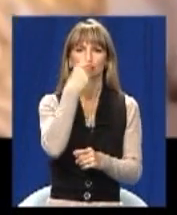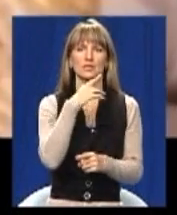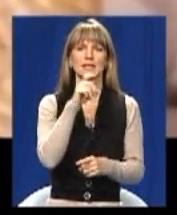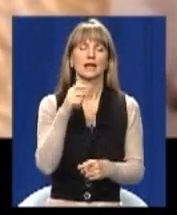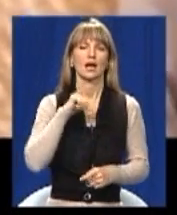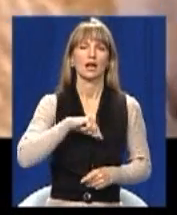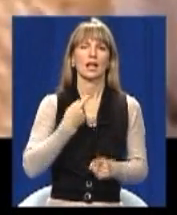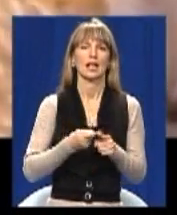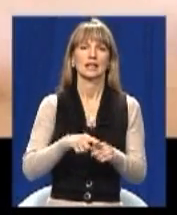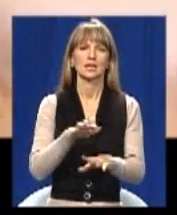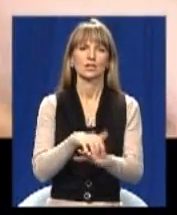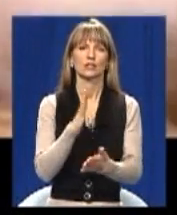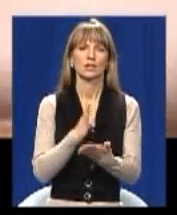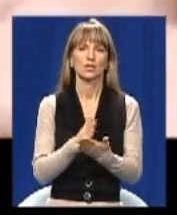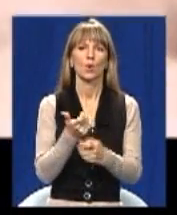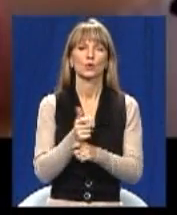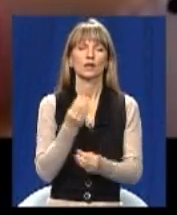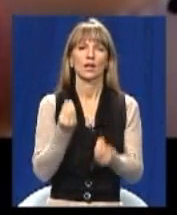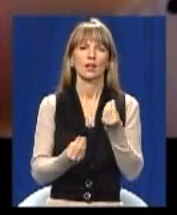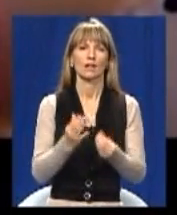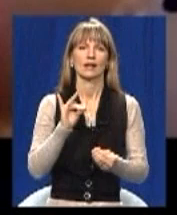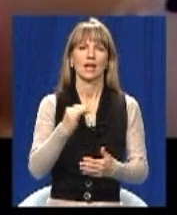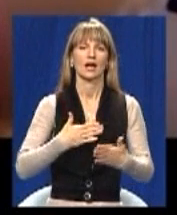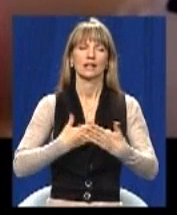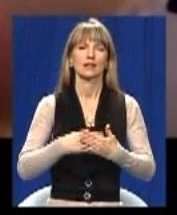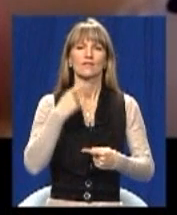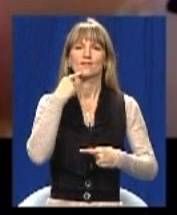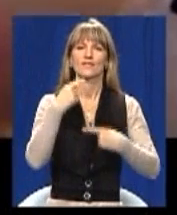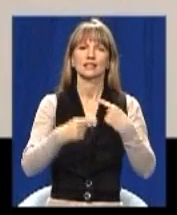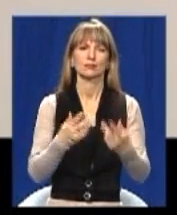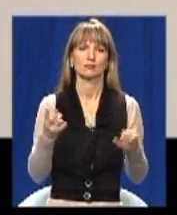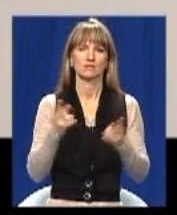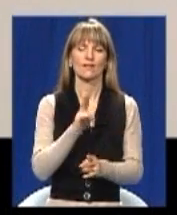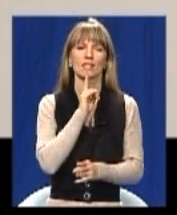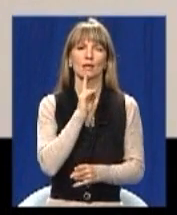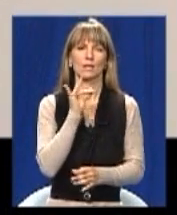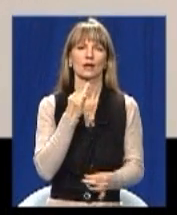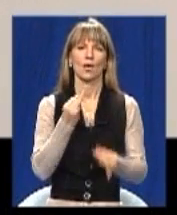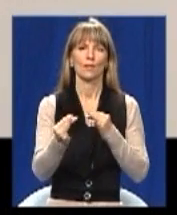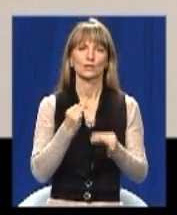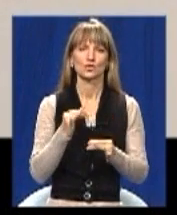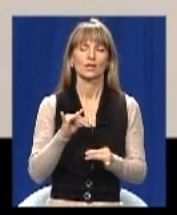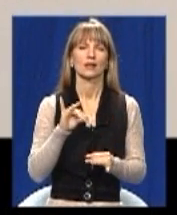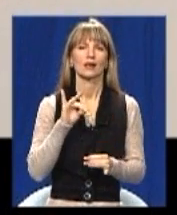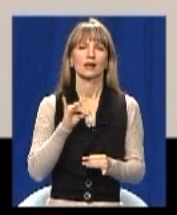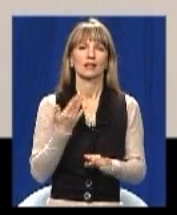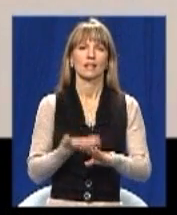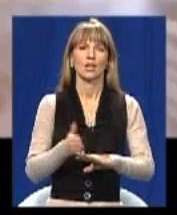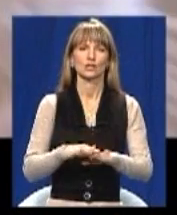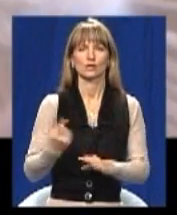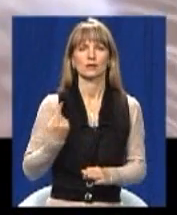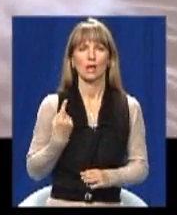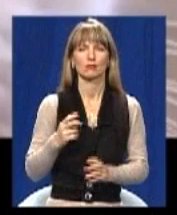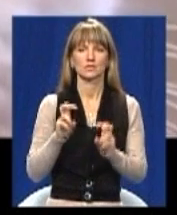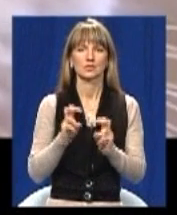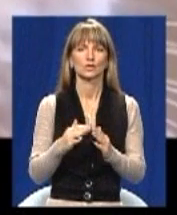і за характером ці кішки є досить грайливими та жвавими. Вони постійно потребують уваги та спілкування і тяжко переживають